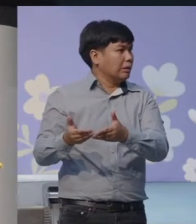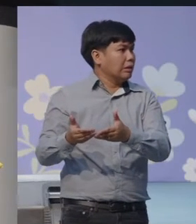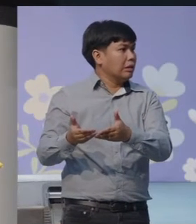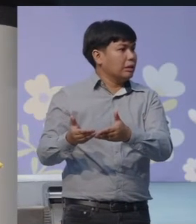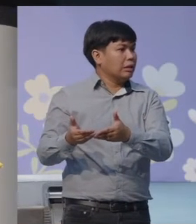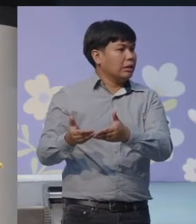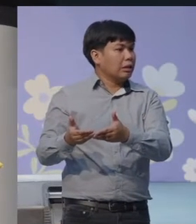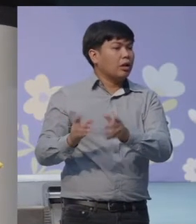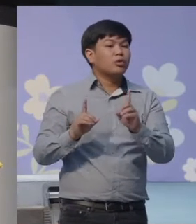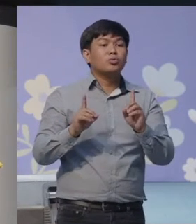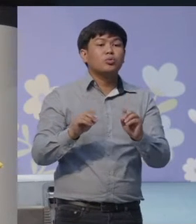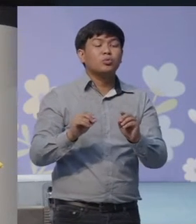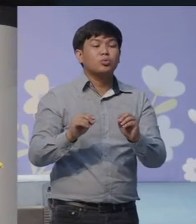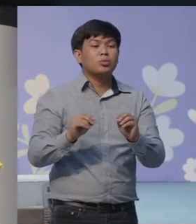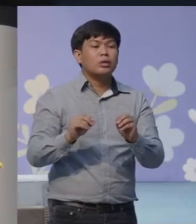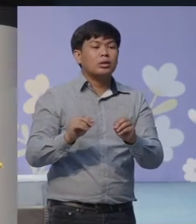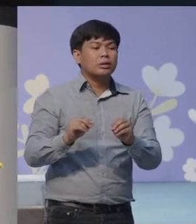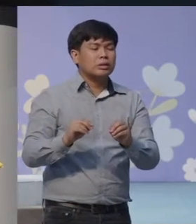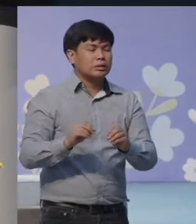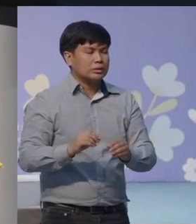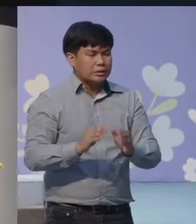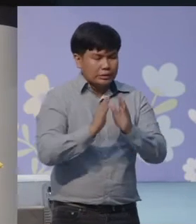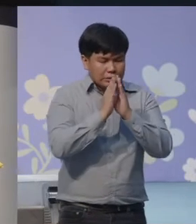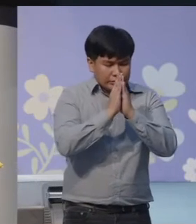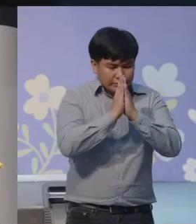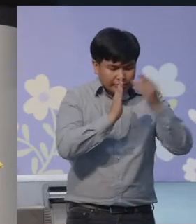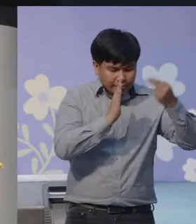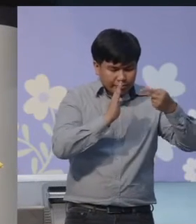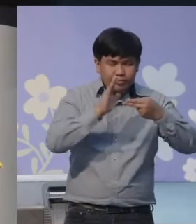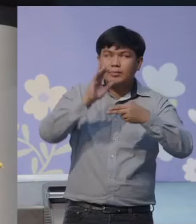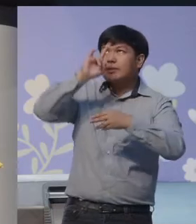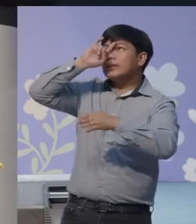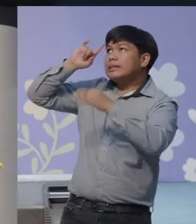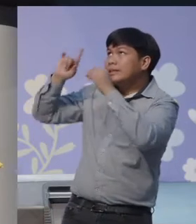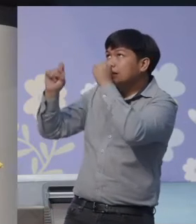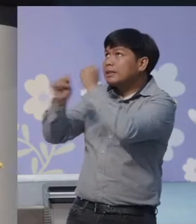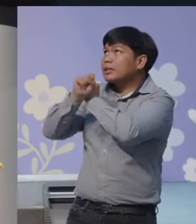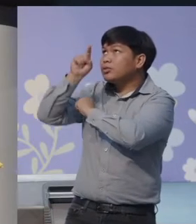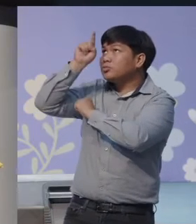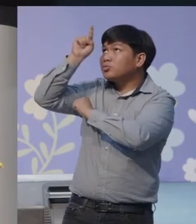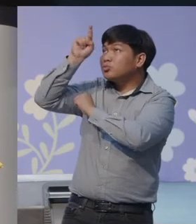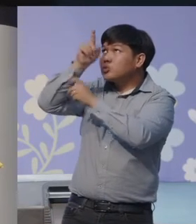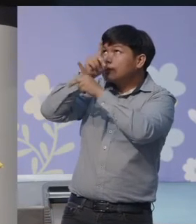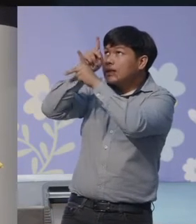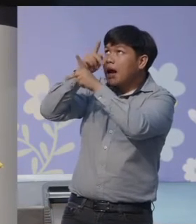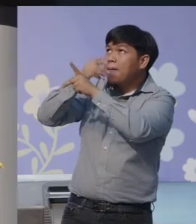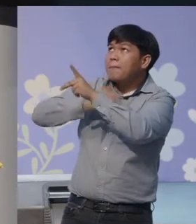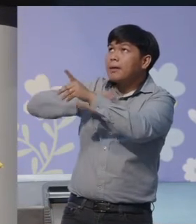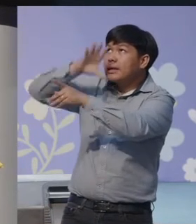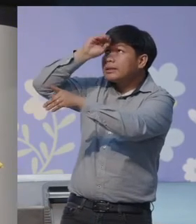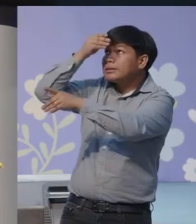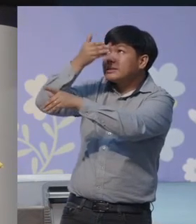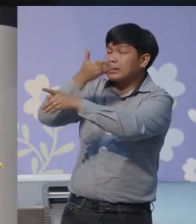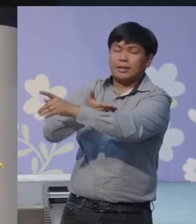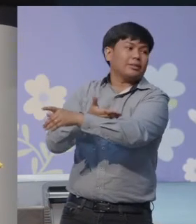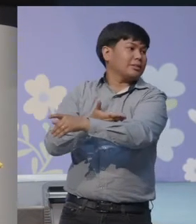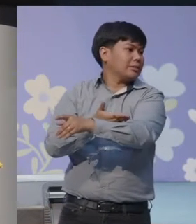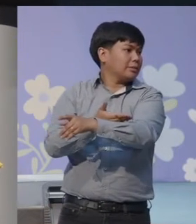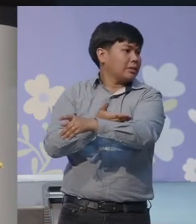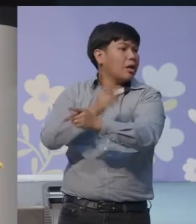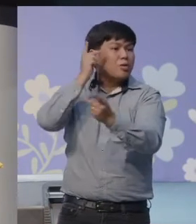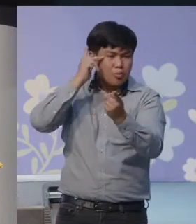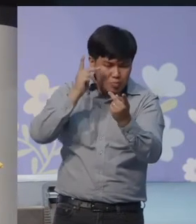Pinagkatiwalaan niya ang Panginoon. Ang Panginoon na makapangyarihan na ang mga layunin